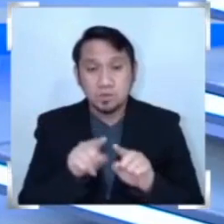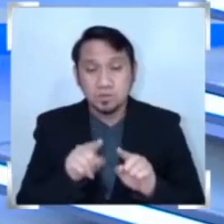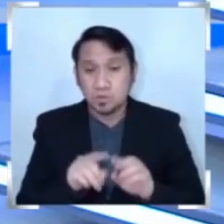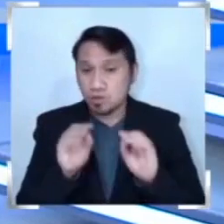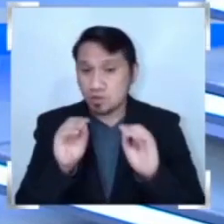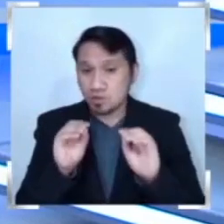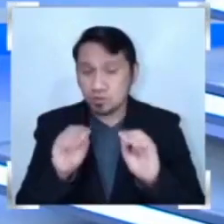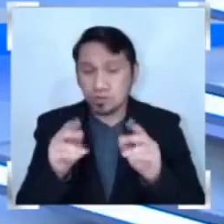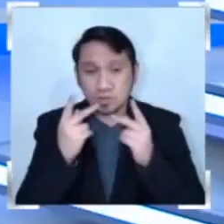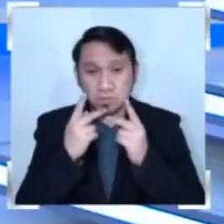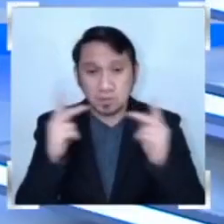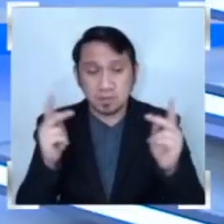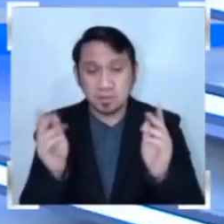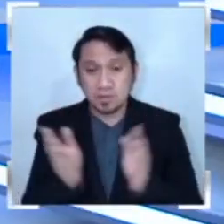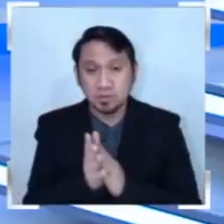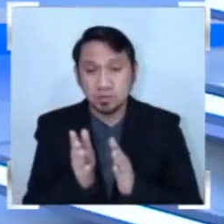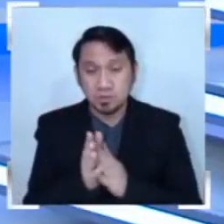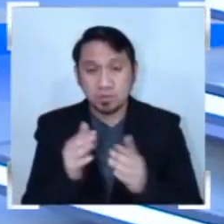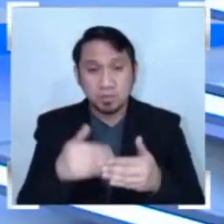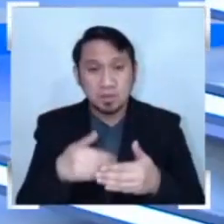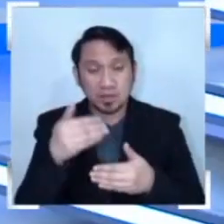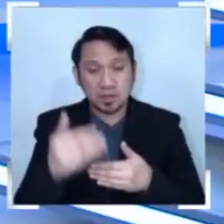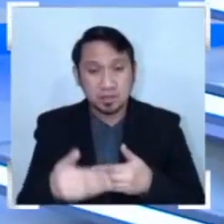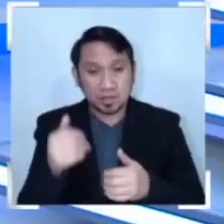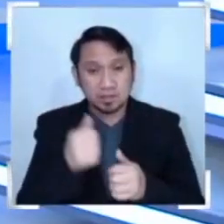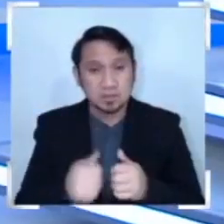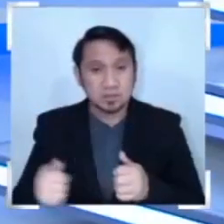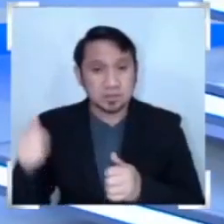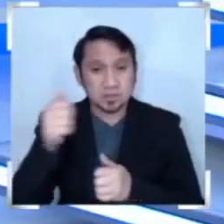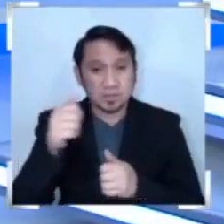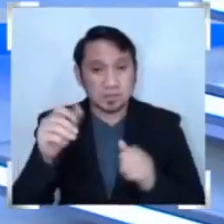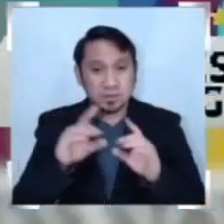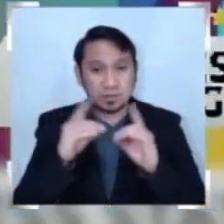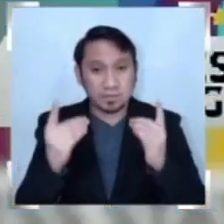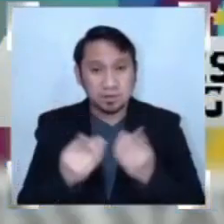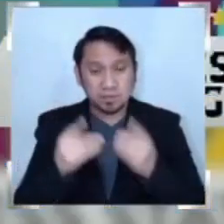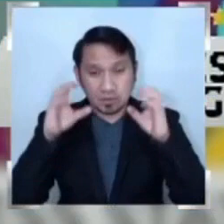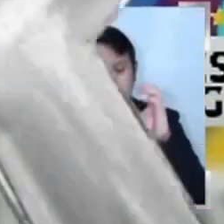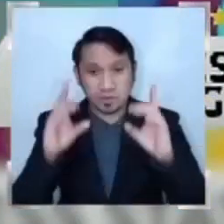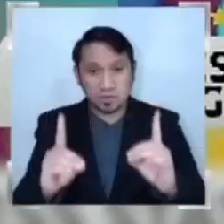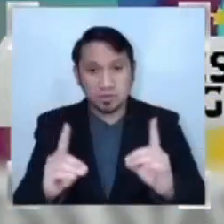na uupo sa DepEd. Saksi si Marisol Abdurraman.